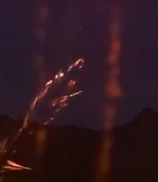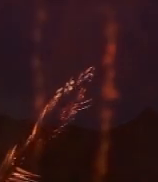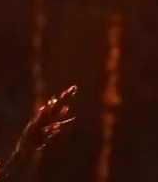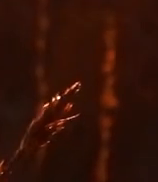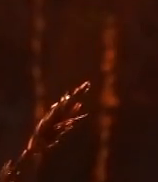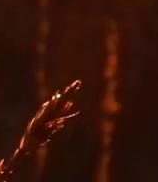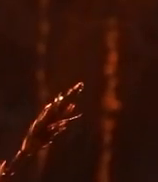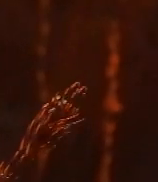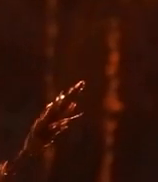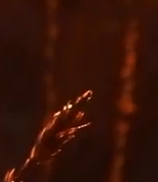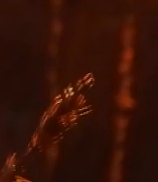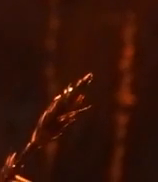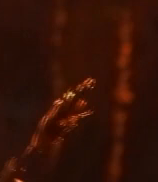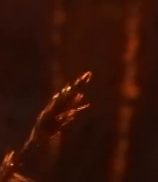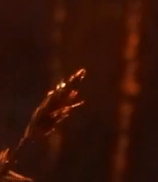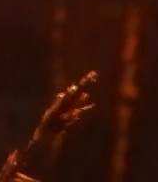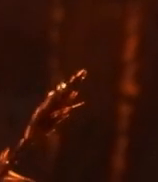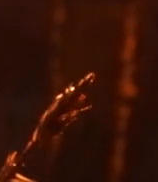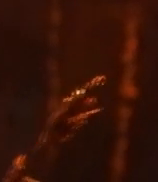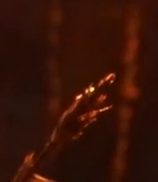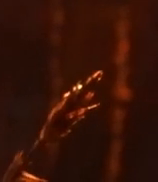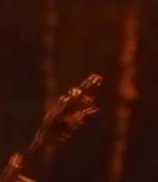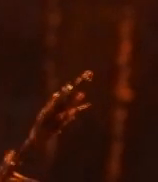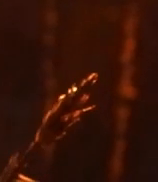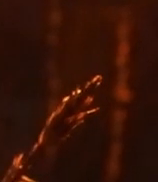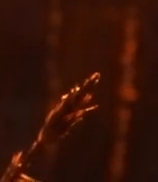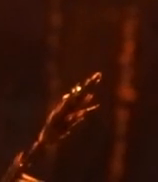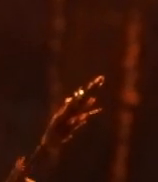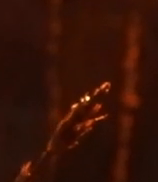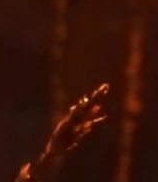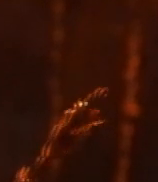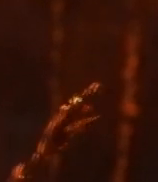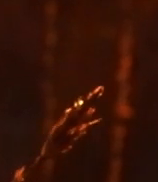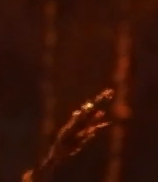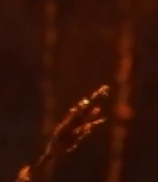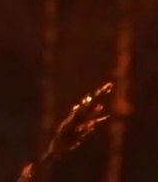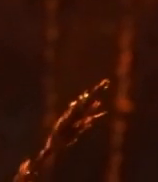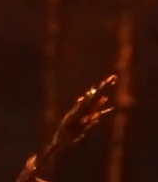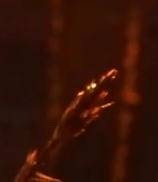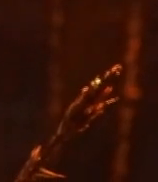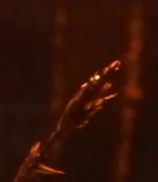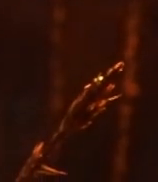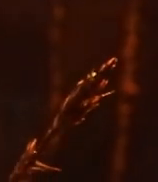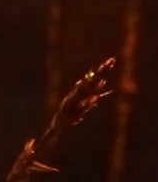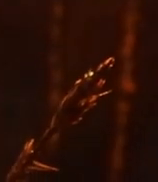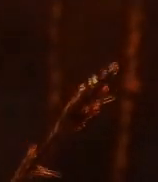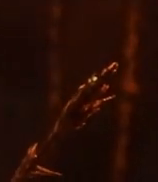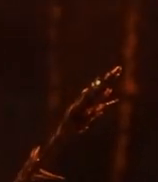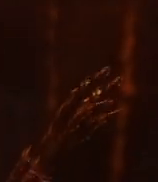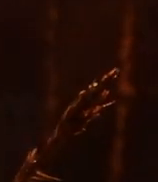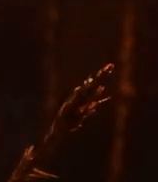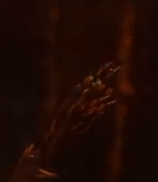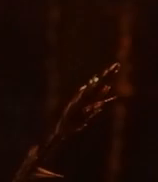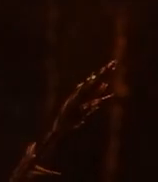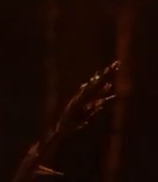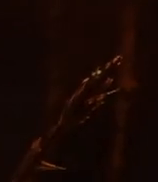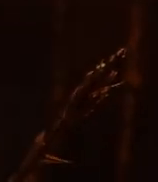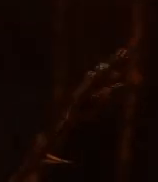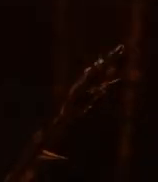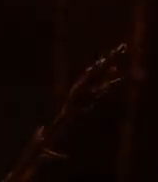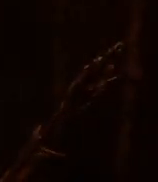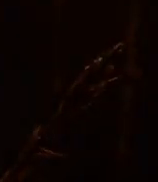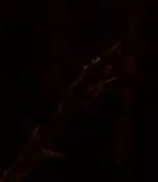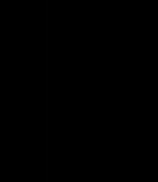«И сказал страж, да придет утро, пока, прежде чем другая ночь настанет, мы взойдем